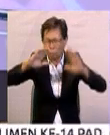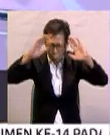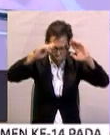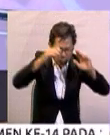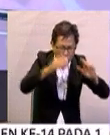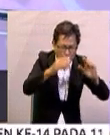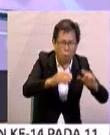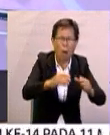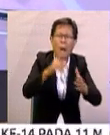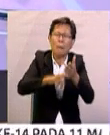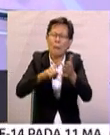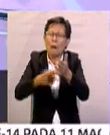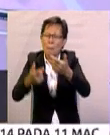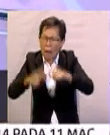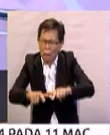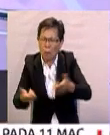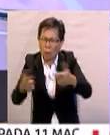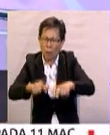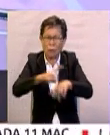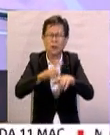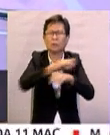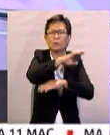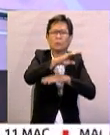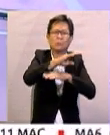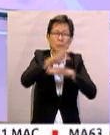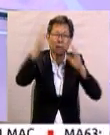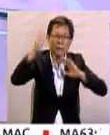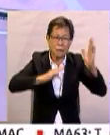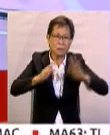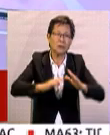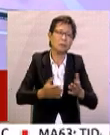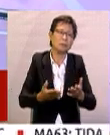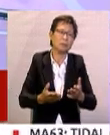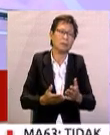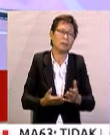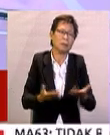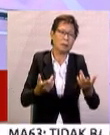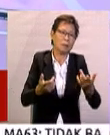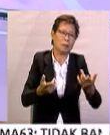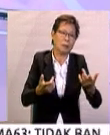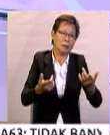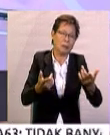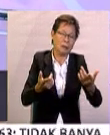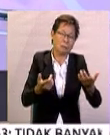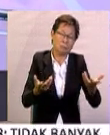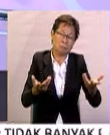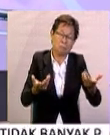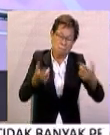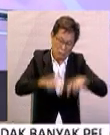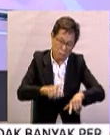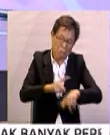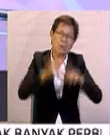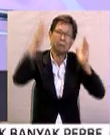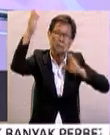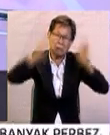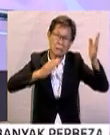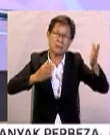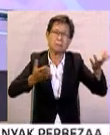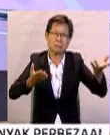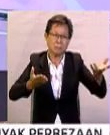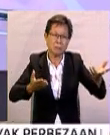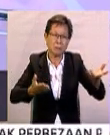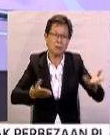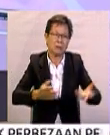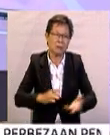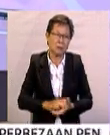dunia. Apatah lagi tragedi kemanusiaan yang berlaku di negara sendiri. Prihatin akan